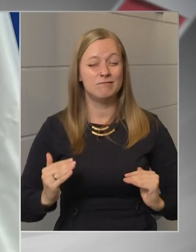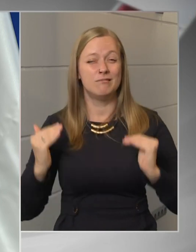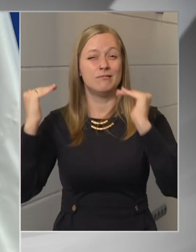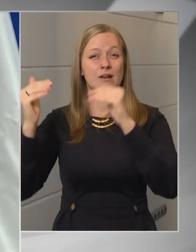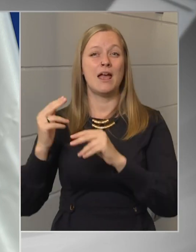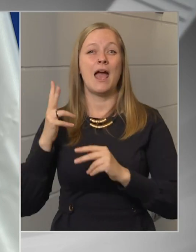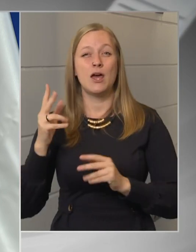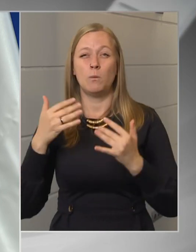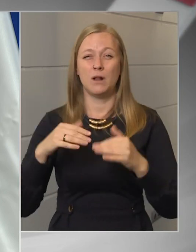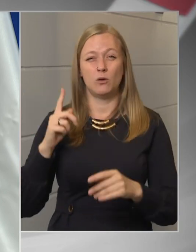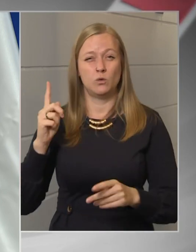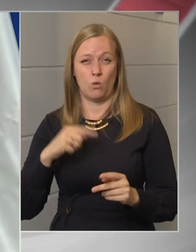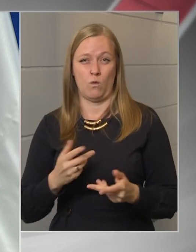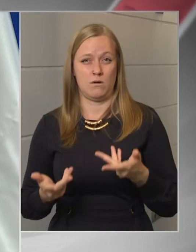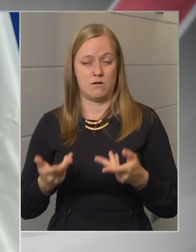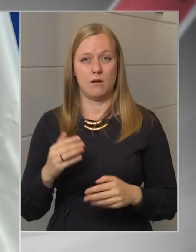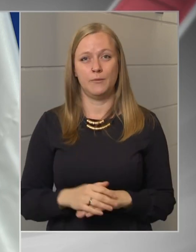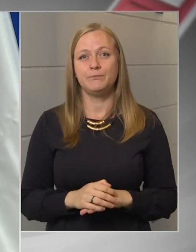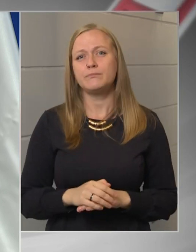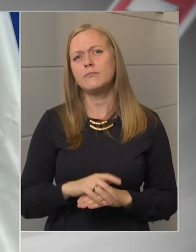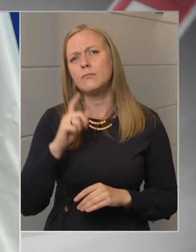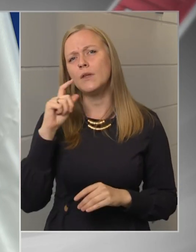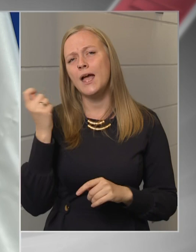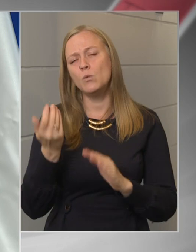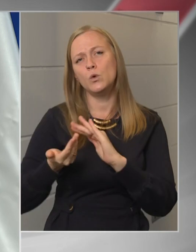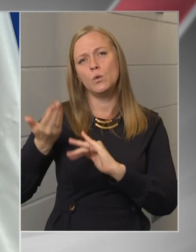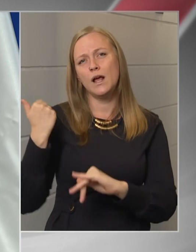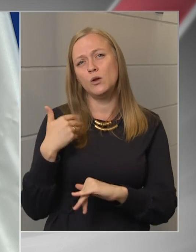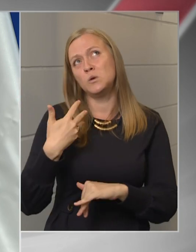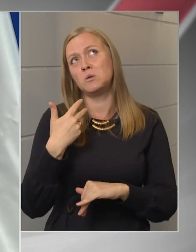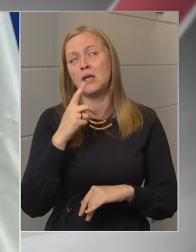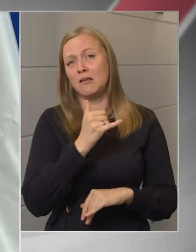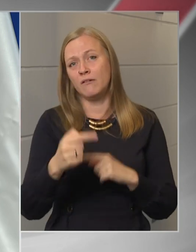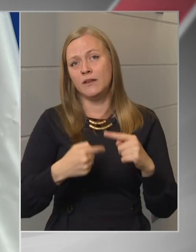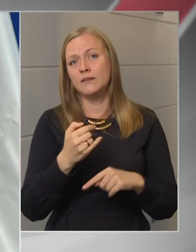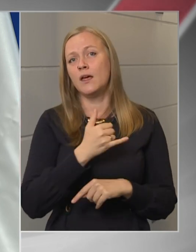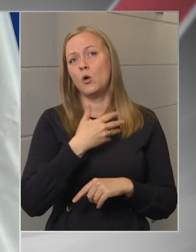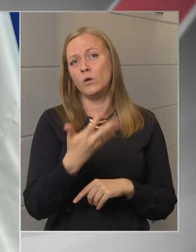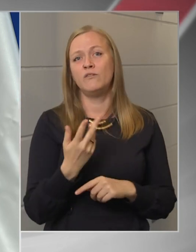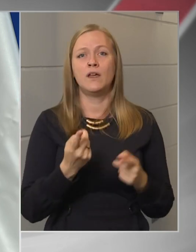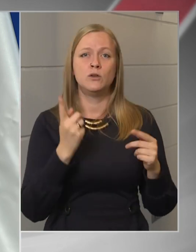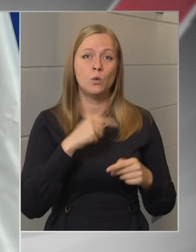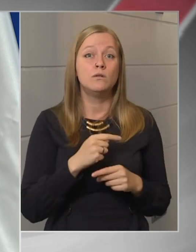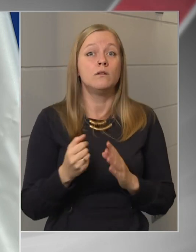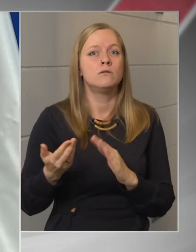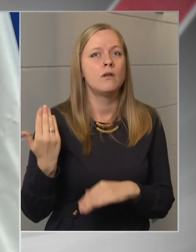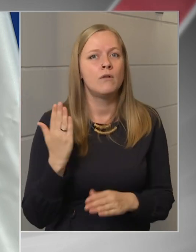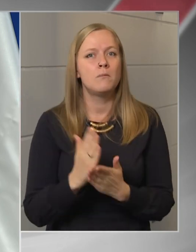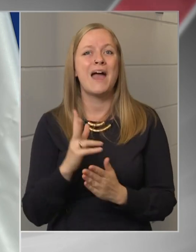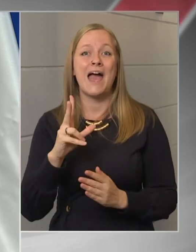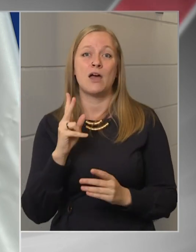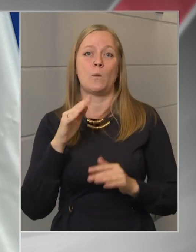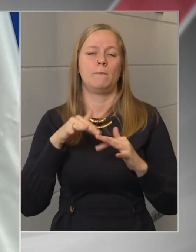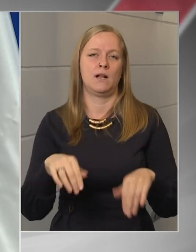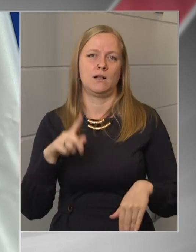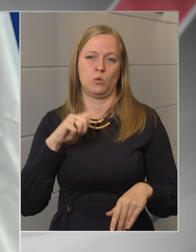tehát a korábbi háború előtti évben Magyarországra jutó 50 tonna ukrán gabonából tavaly 3 millió tonna